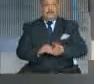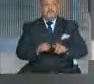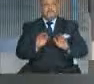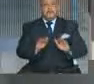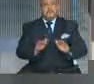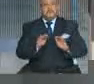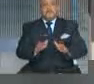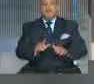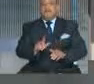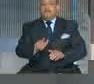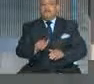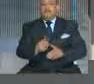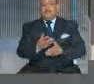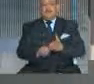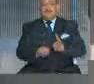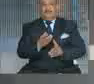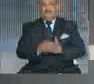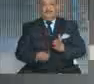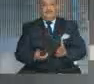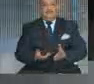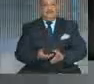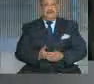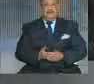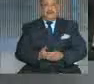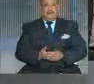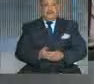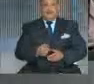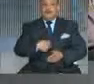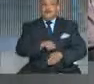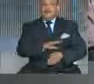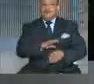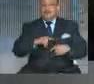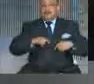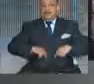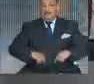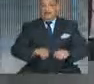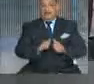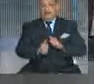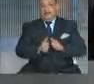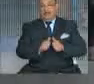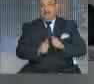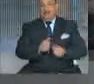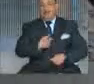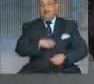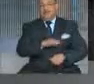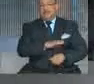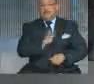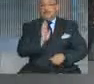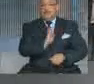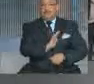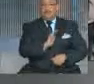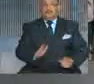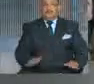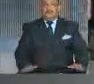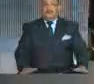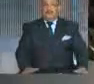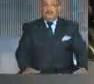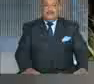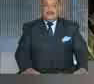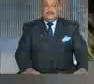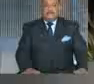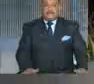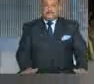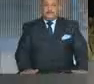معالم مختلفة من الانخراطات إلى المبيتات إلى إمكانية كراء بعض فضاءاتها، مداخيل قد تساهم في تطوير نشاطها